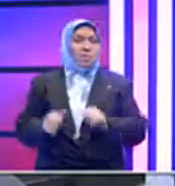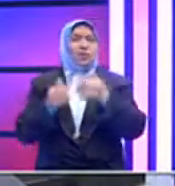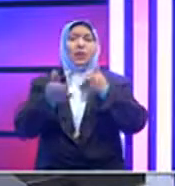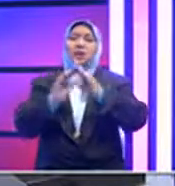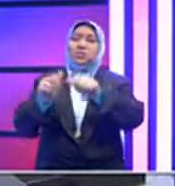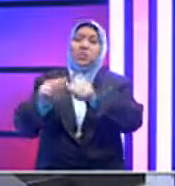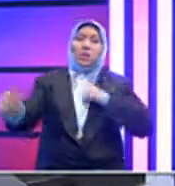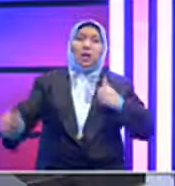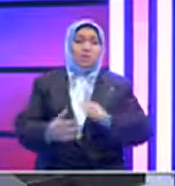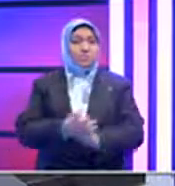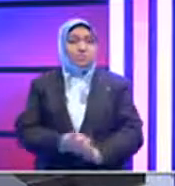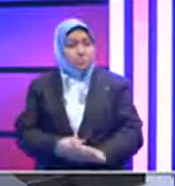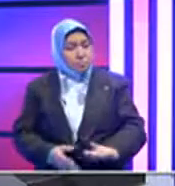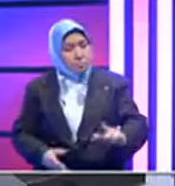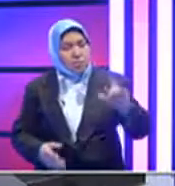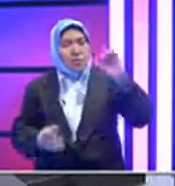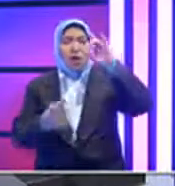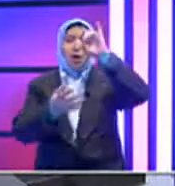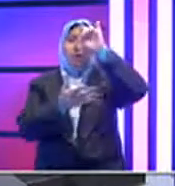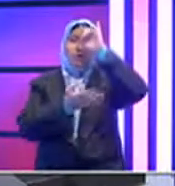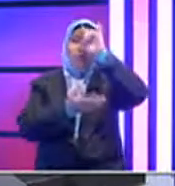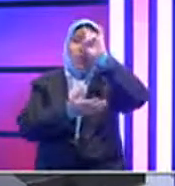kebaca yang kelima syaa Allah